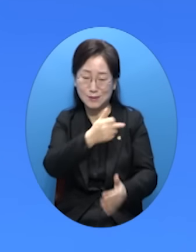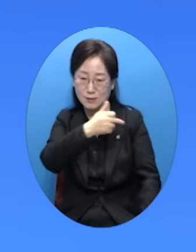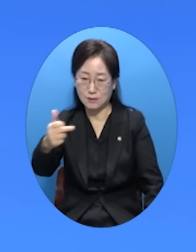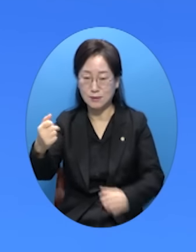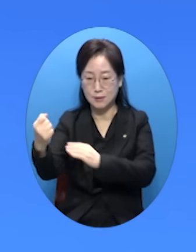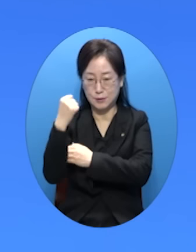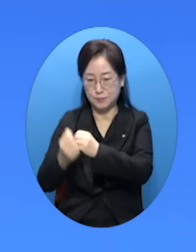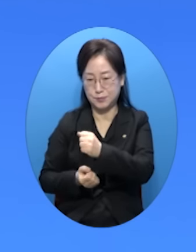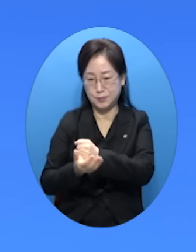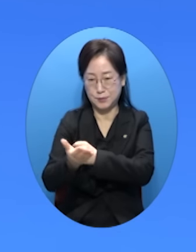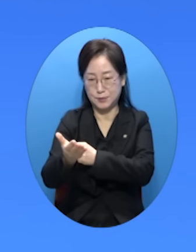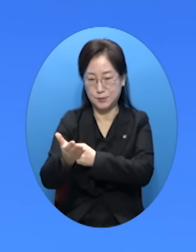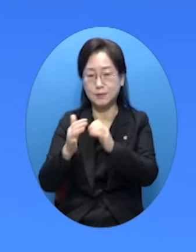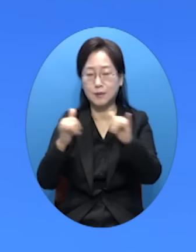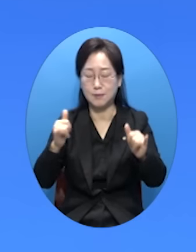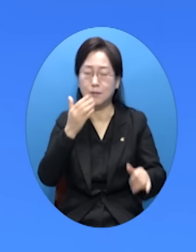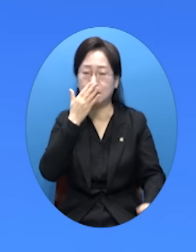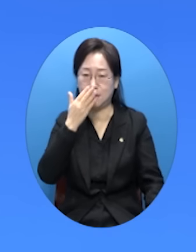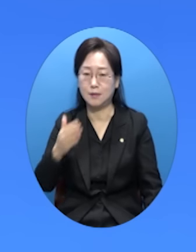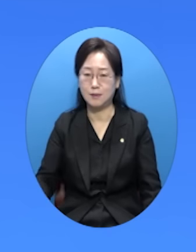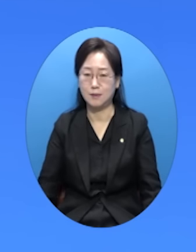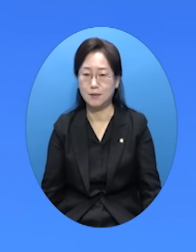영향을 끼치며 살아갈 수 있게 되는 것입니다.